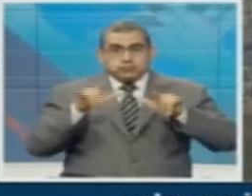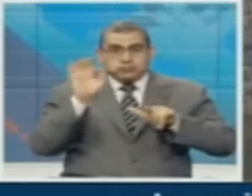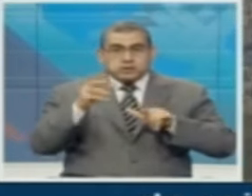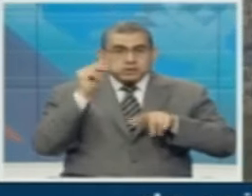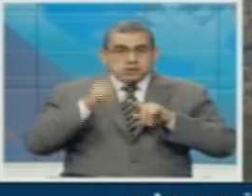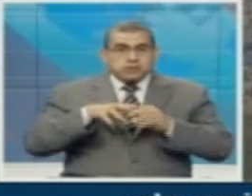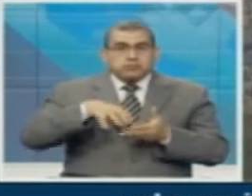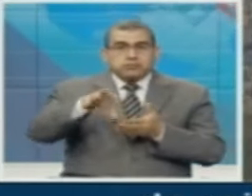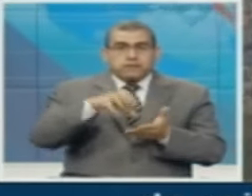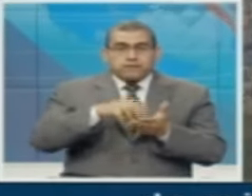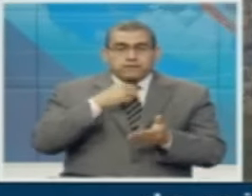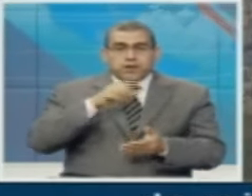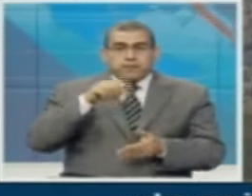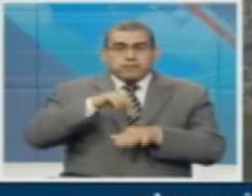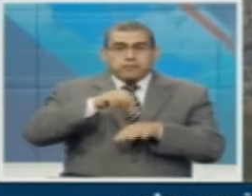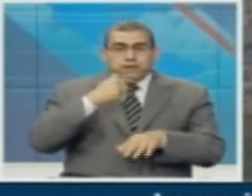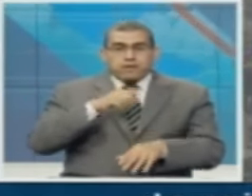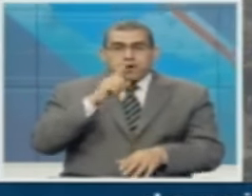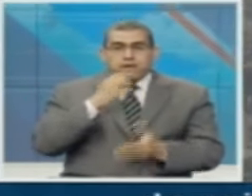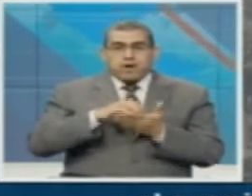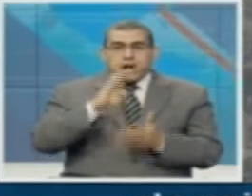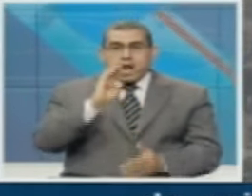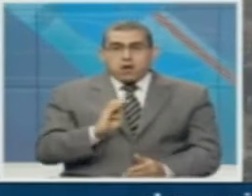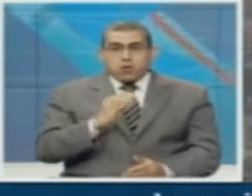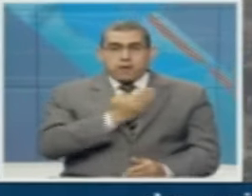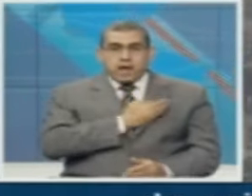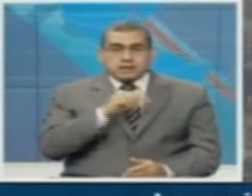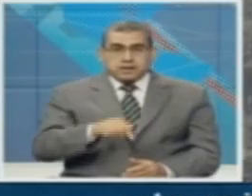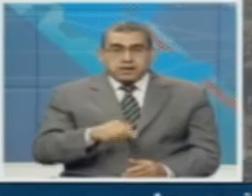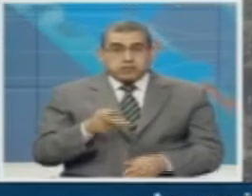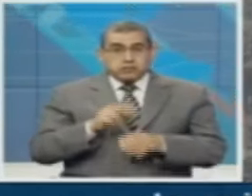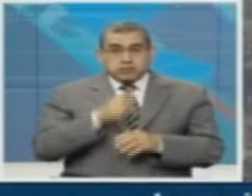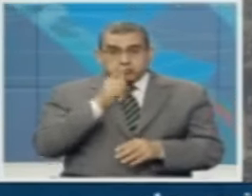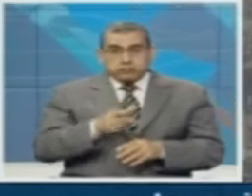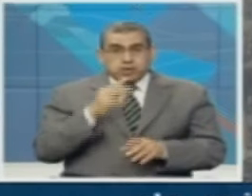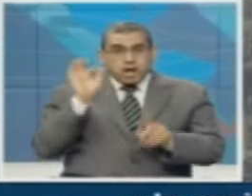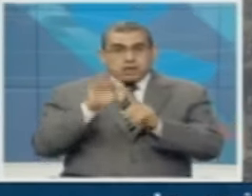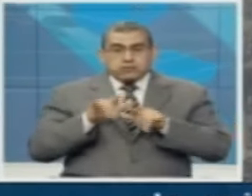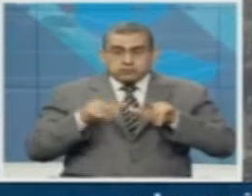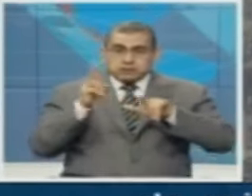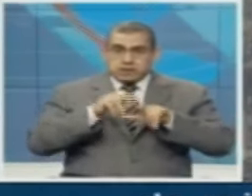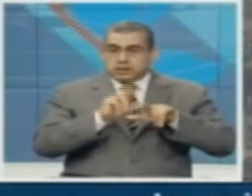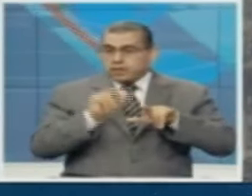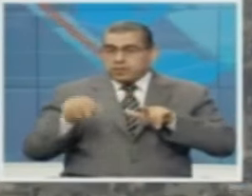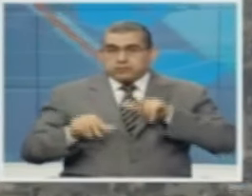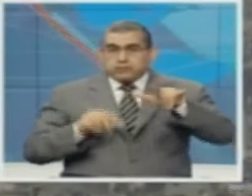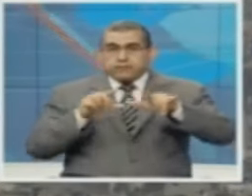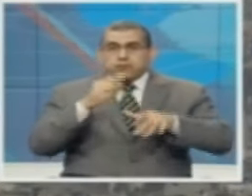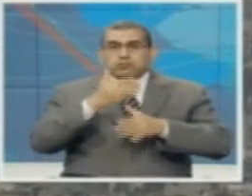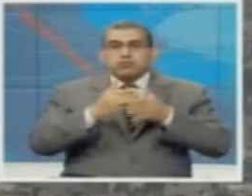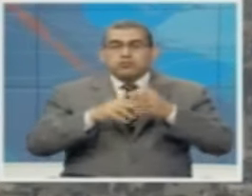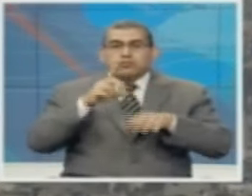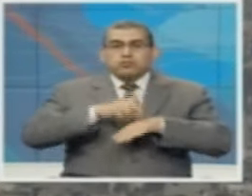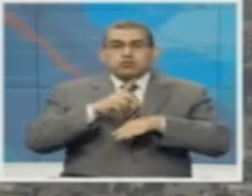جوية للاحتلال الإسرائيلي منطقة البراهمة في مدينة رفح بجنوب القطاع، بينما استهدفت غارات مماثلة محيط